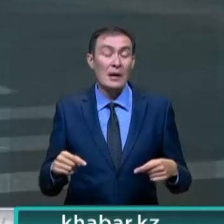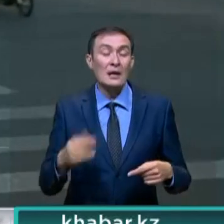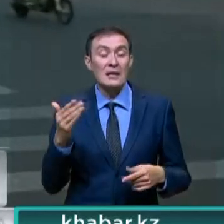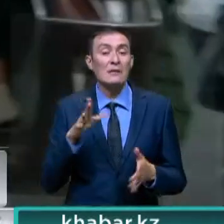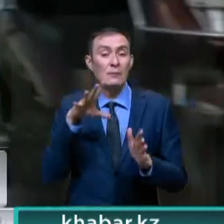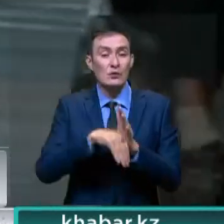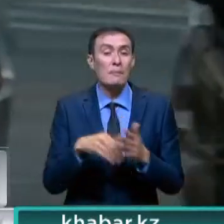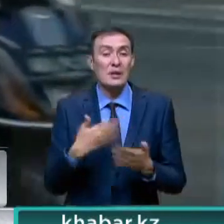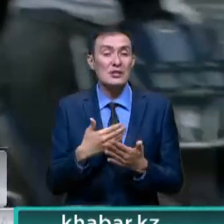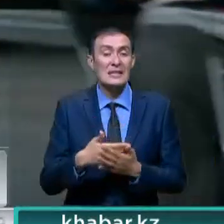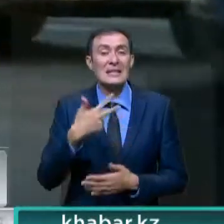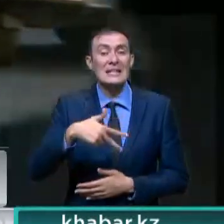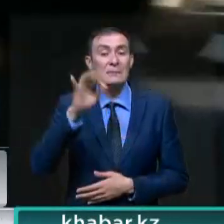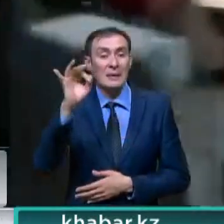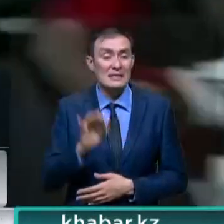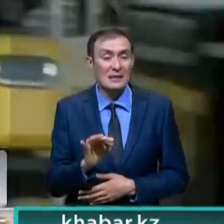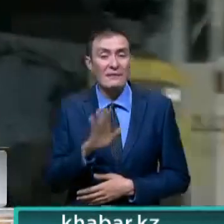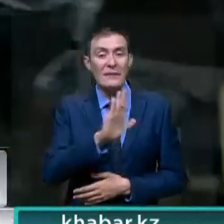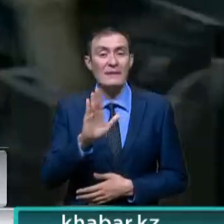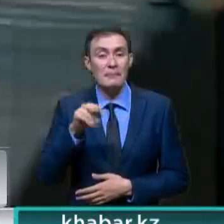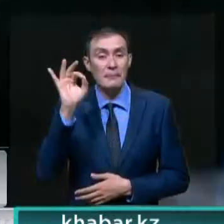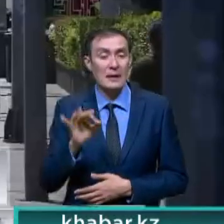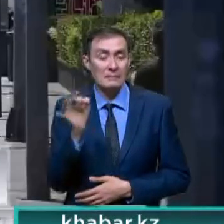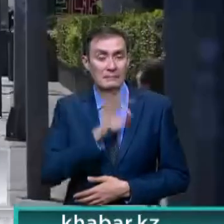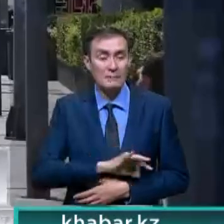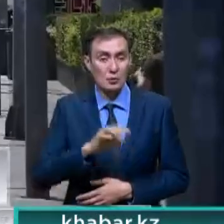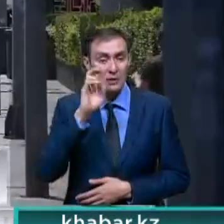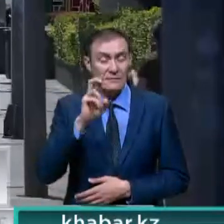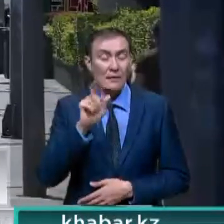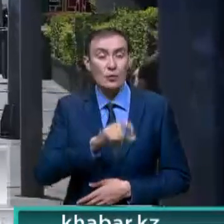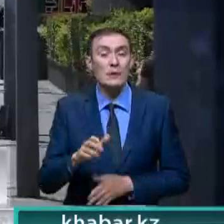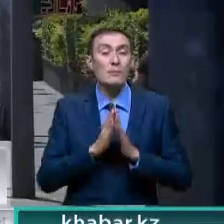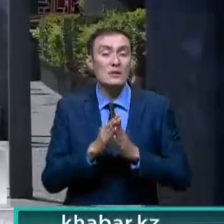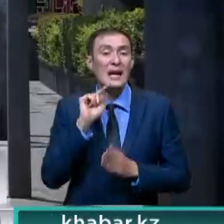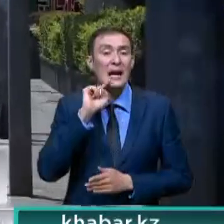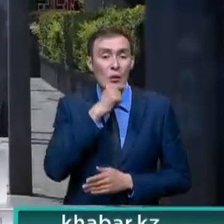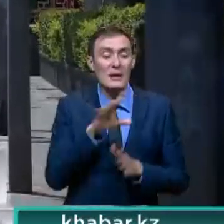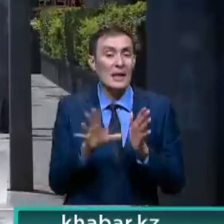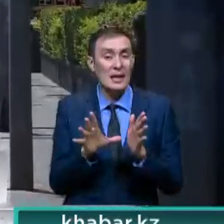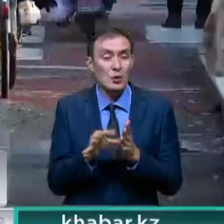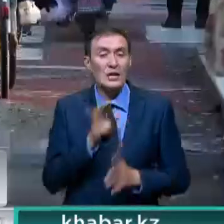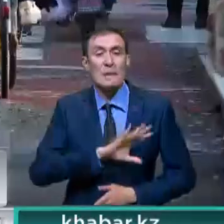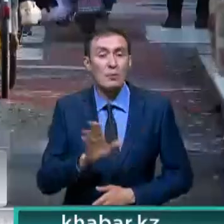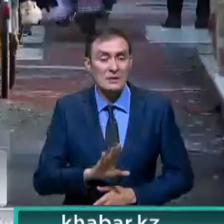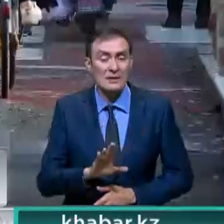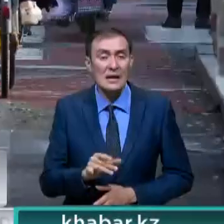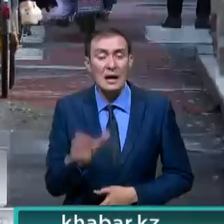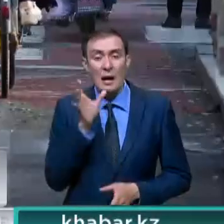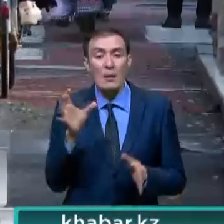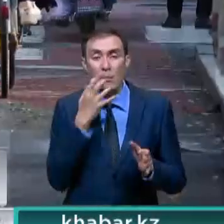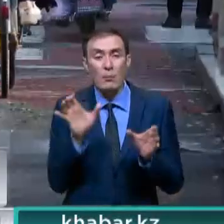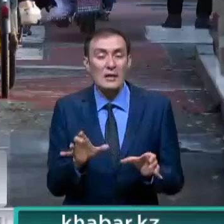На них приходится почти треть ВВП страны. В некоторых городах жители просят экономить электроэнергию, не пользоваться бойлерами